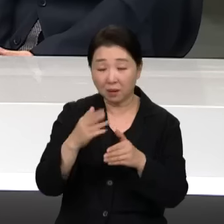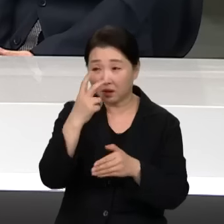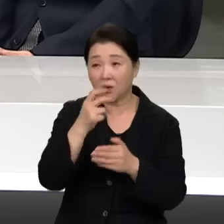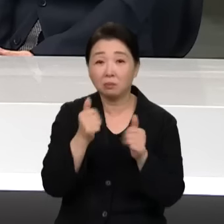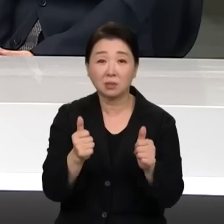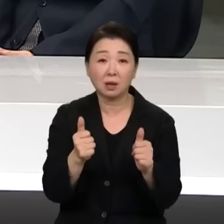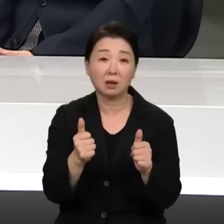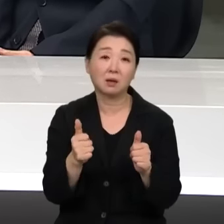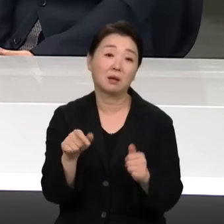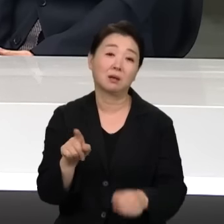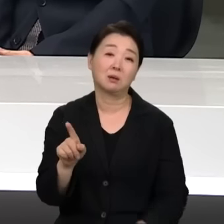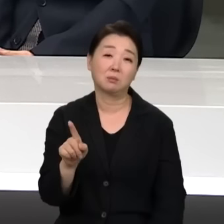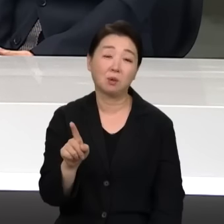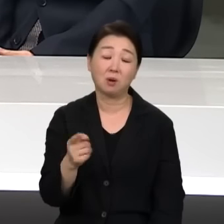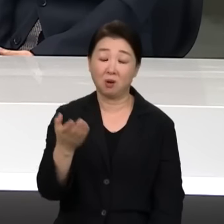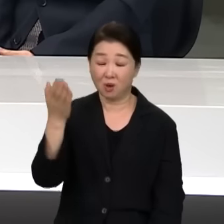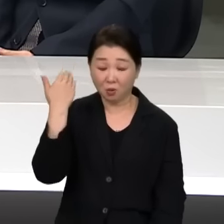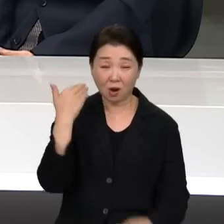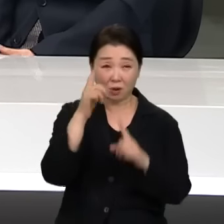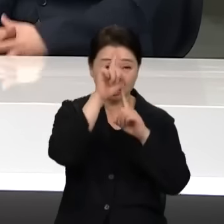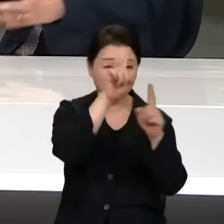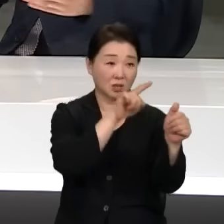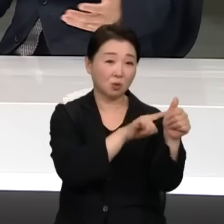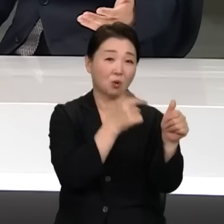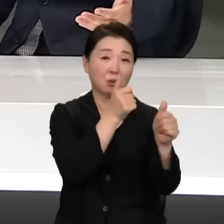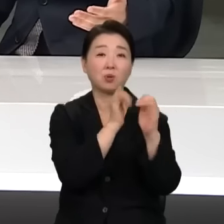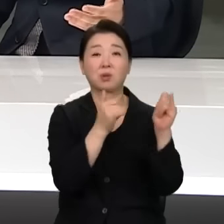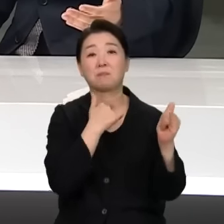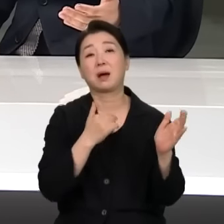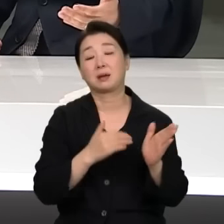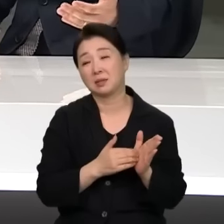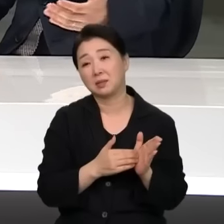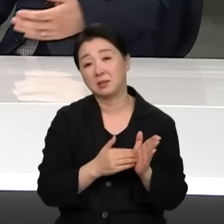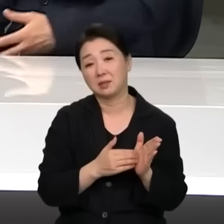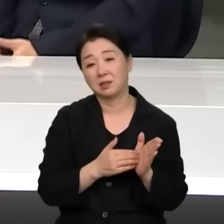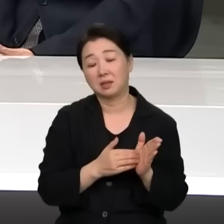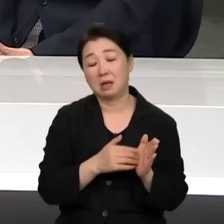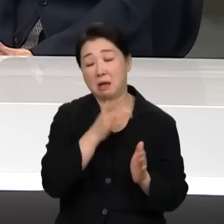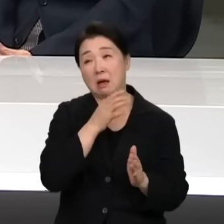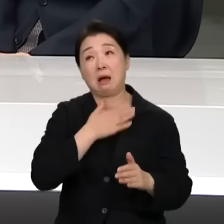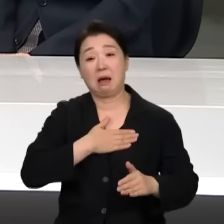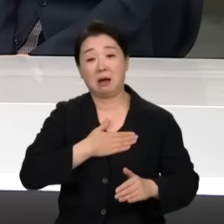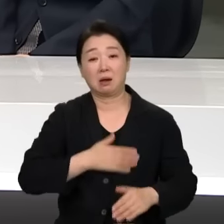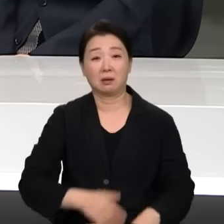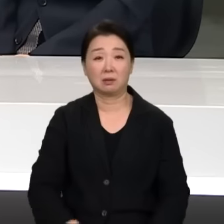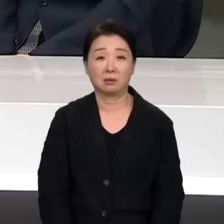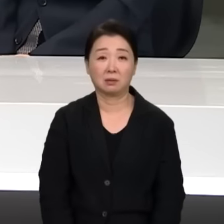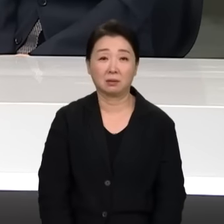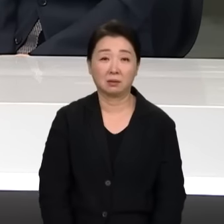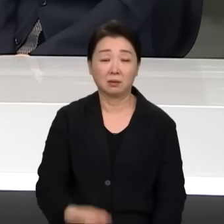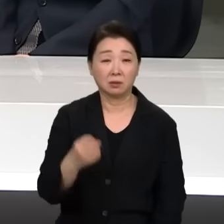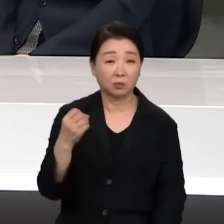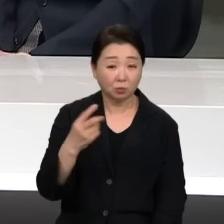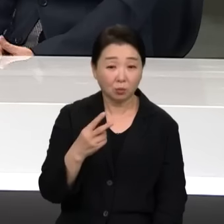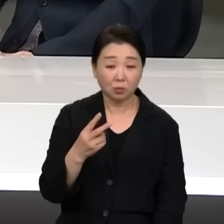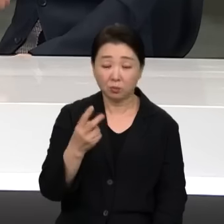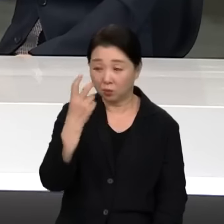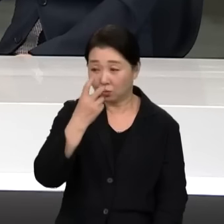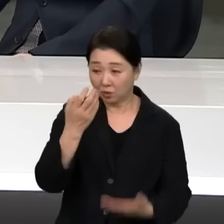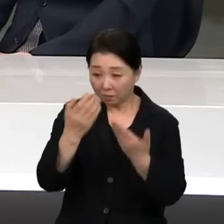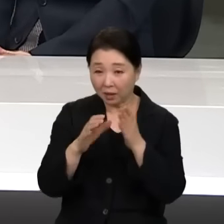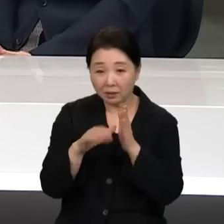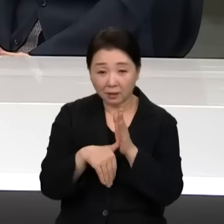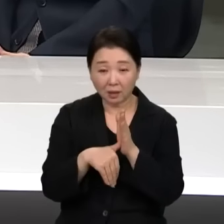님이나 뭐 이런 분들이 과거에 이정호 전 대표의 변호인이었다 그나 그걸 저 뒤늦게 알게 됐고 그리고 또 조사를 받으면서